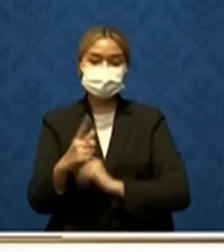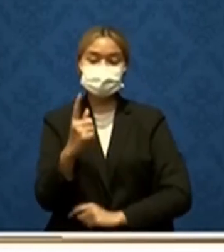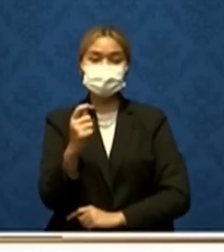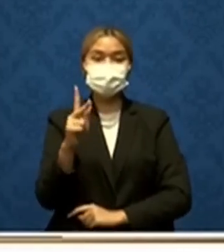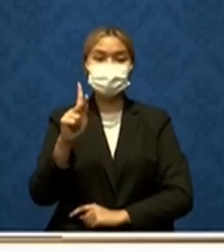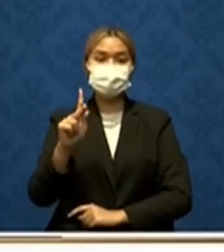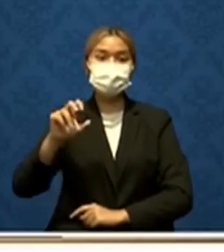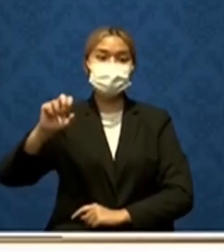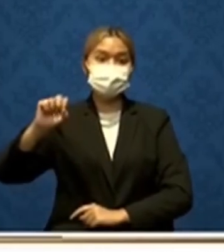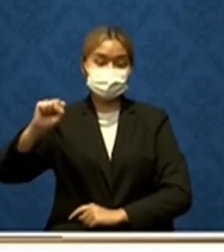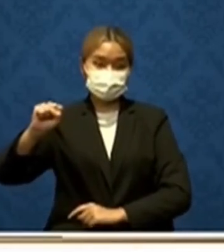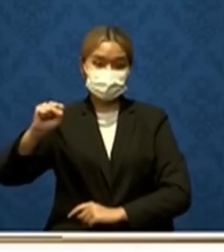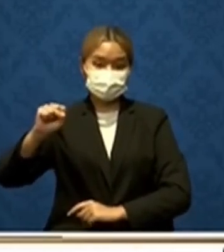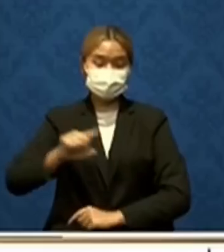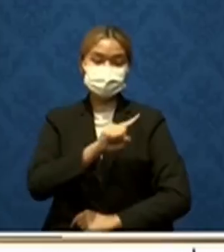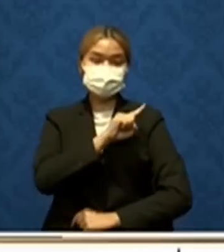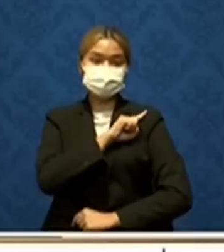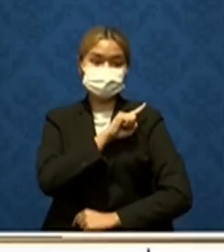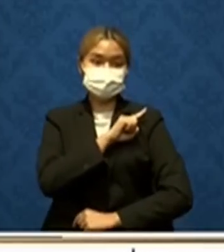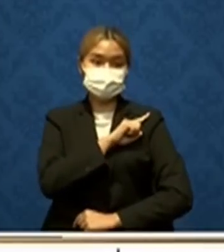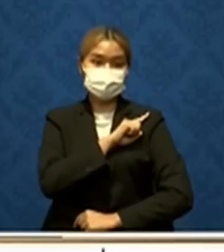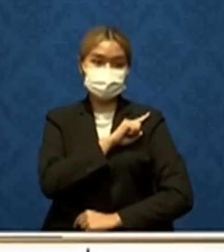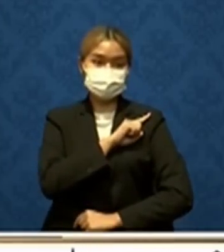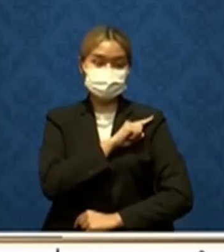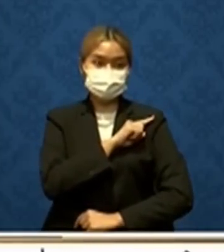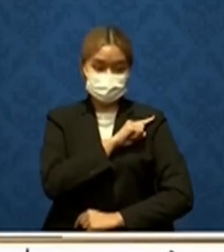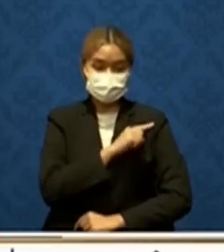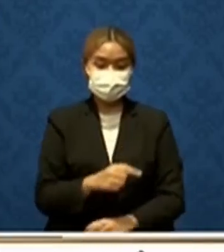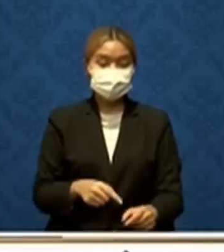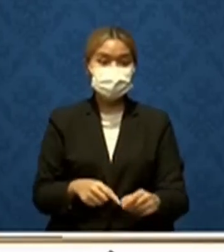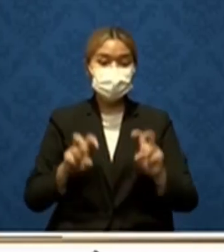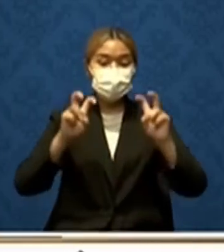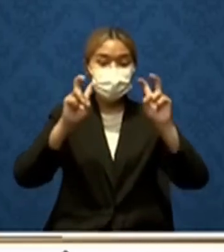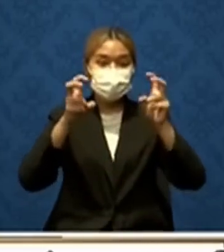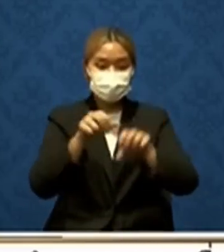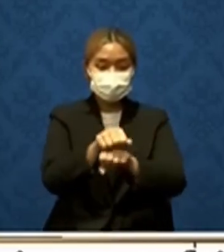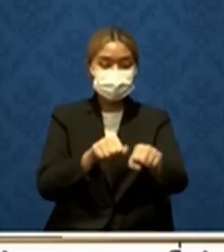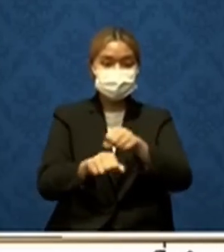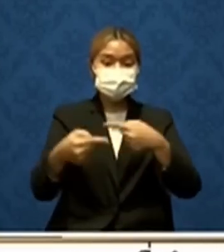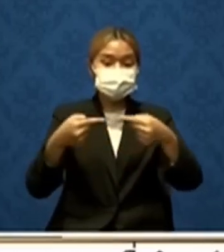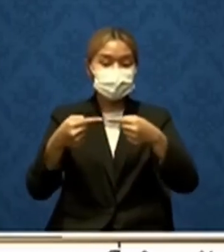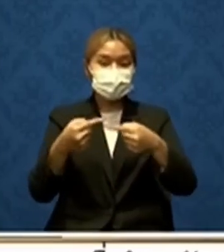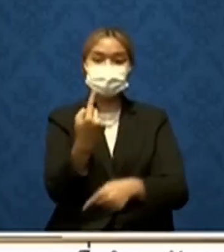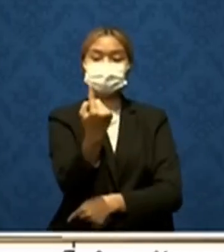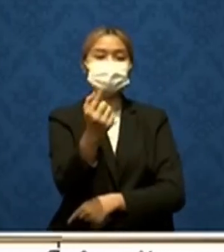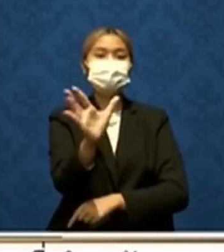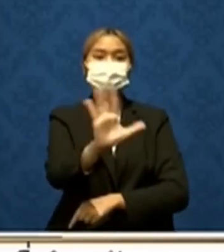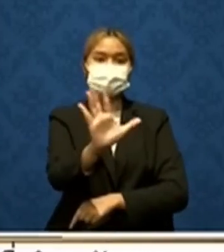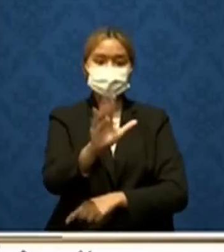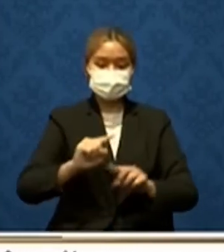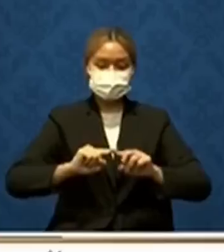ต้องเป็นเจ้าของเรื่องความจริงไม่ได้มีแต่เรื่องถุงมือยางนะครับแต่มีอย่างน้อยเงิน 3ก้อนใหญ่ๆ